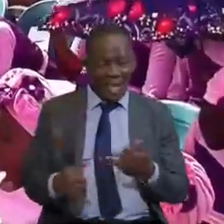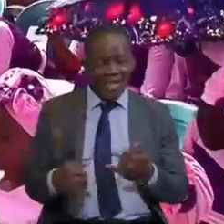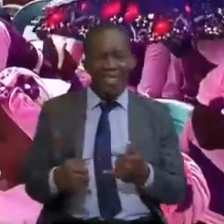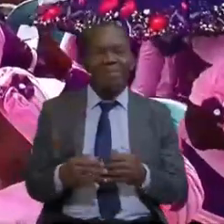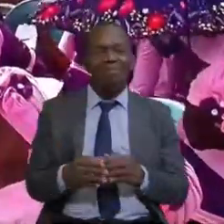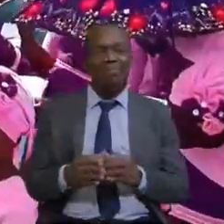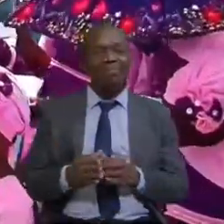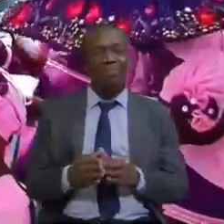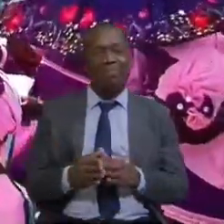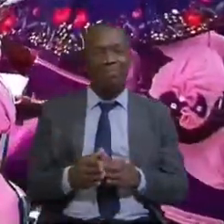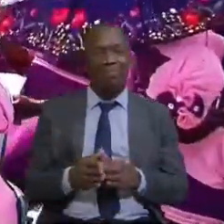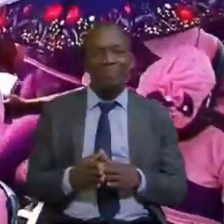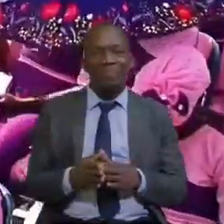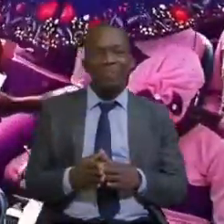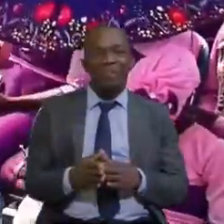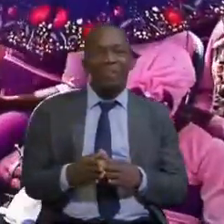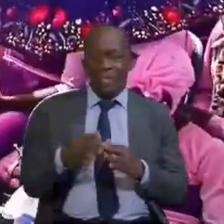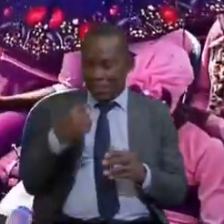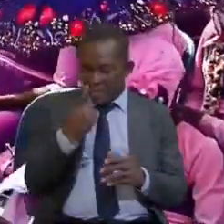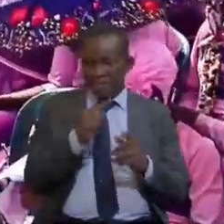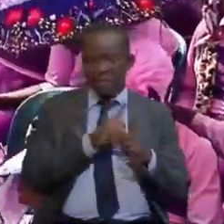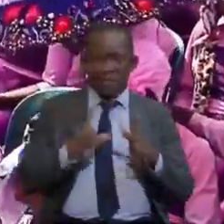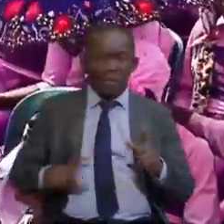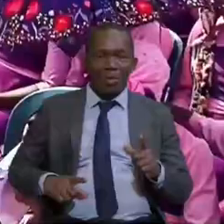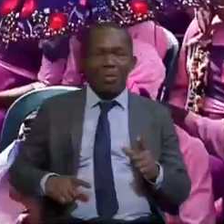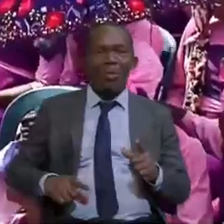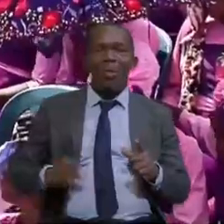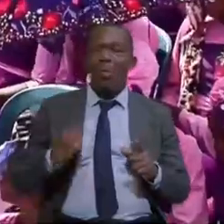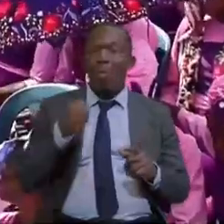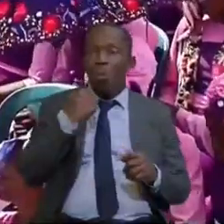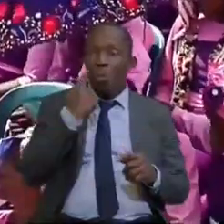vient. Le Tout-Puissant.